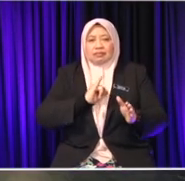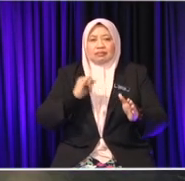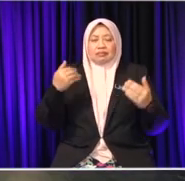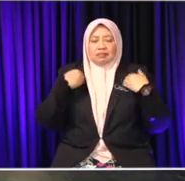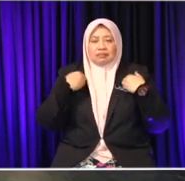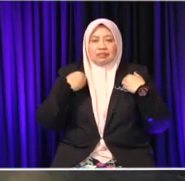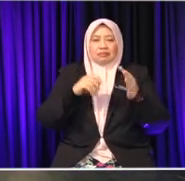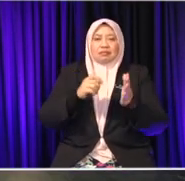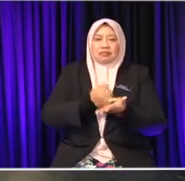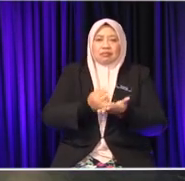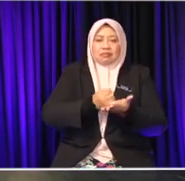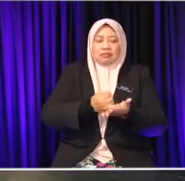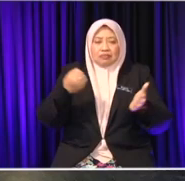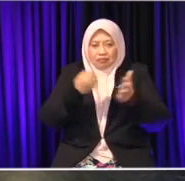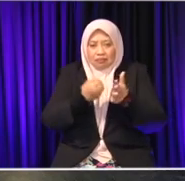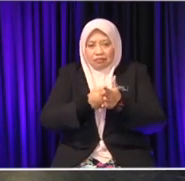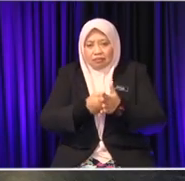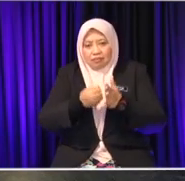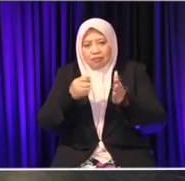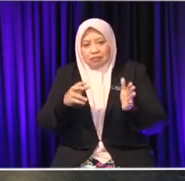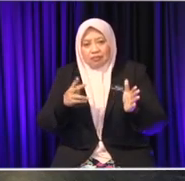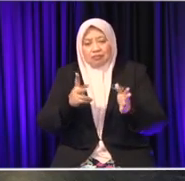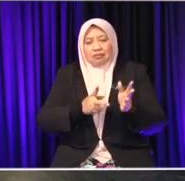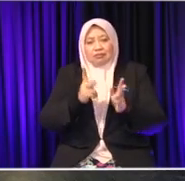dan untuk bantuan